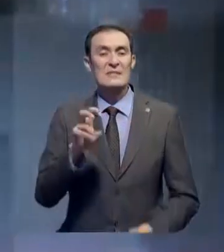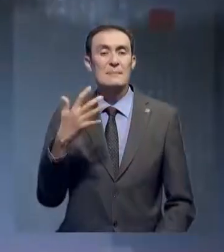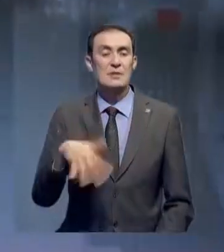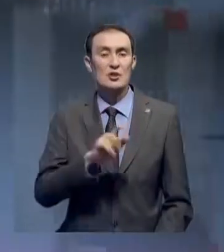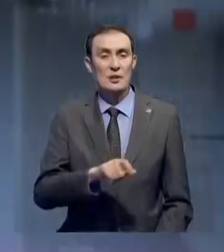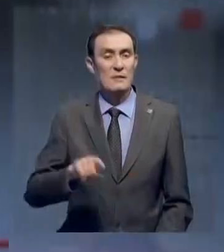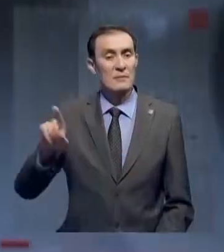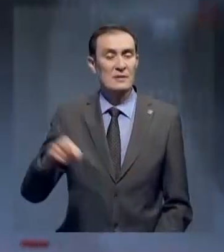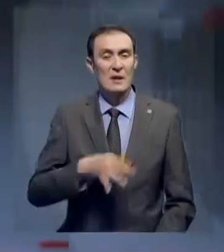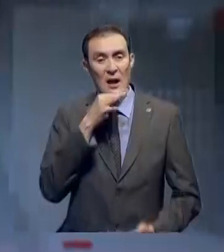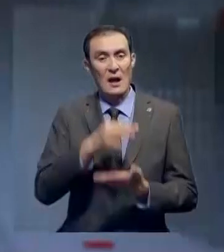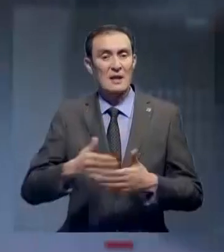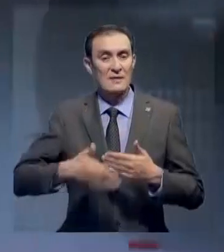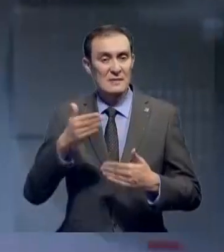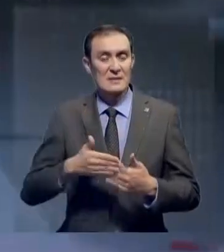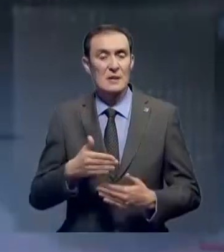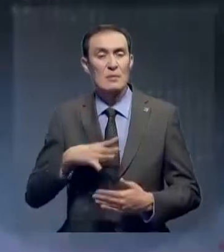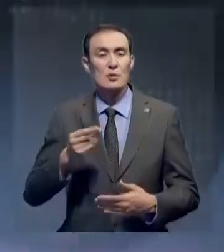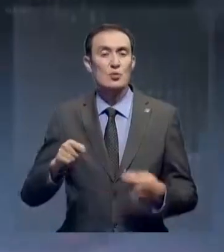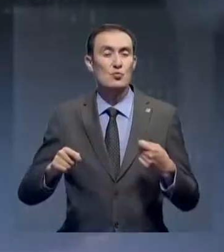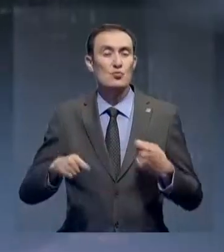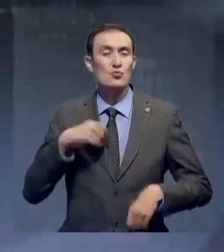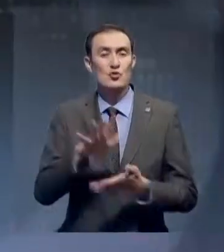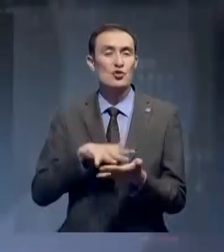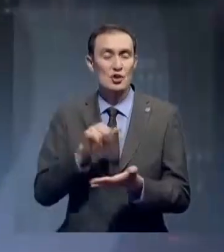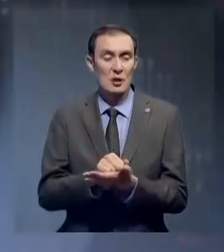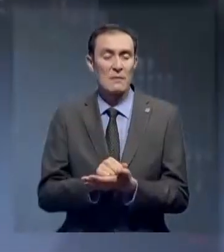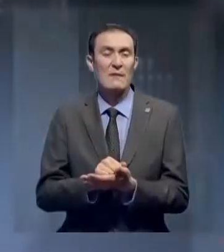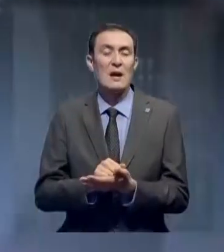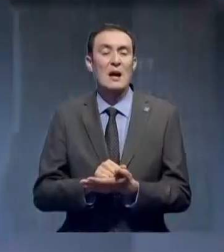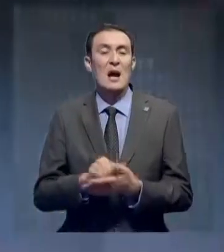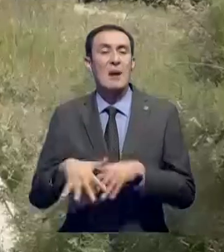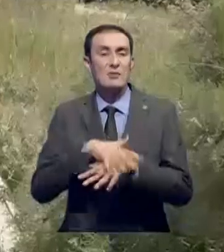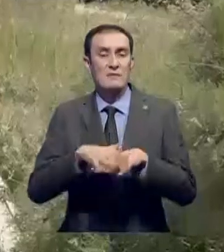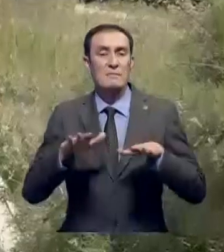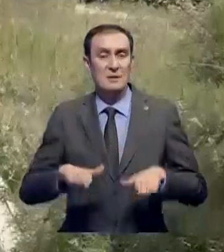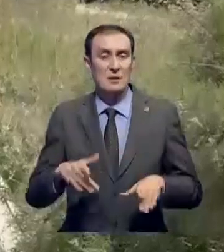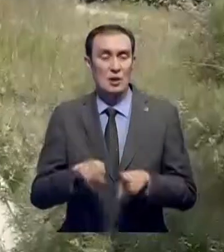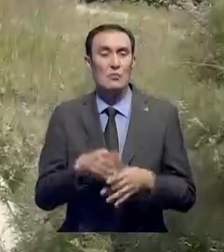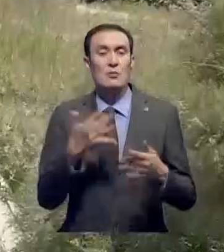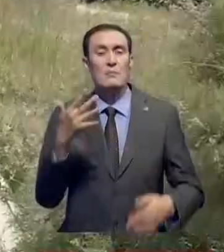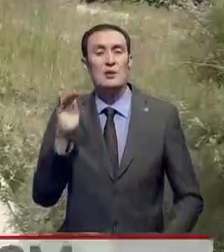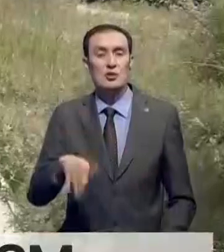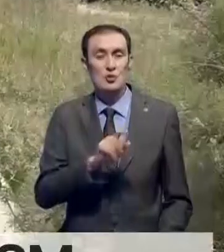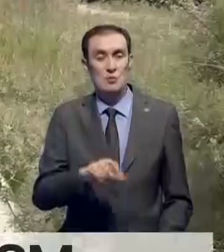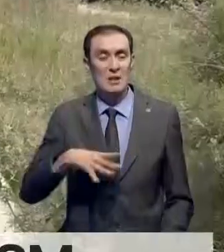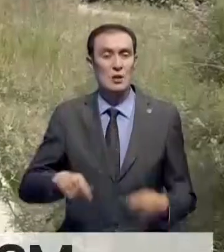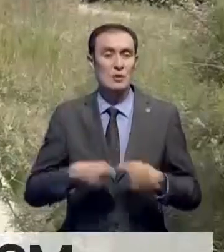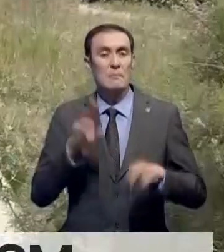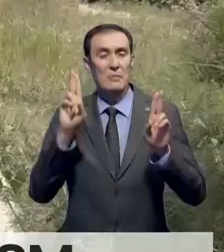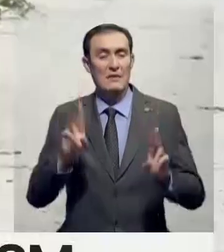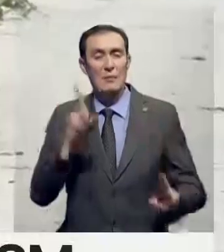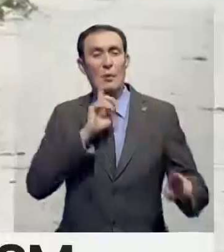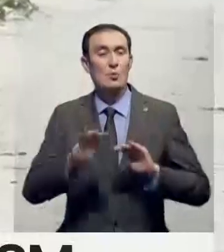250 человек привлекли к ответственности за нанесение ущерба в общественных местах. Кроме того, больше 5000 жителей нарушили